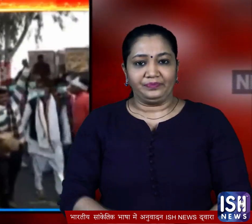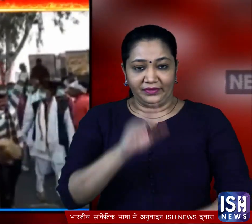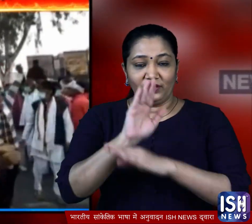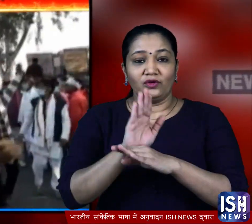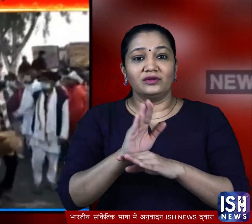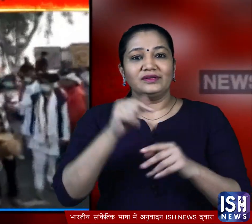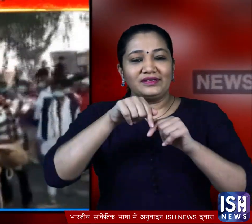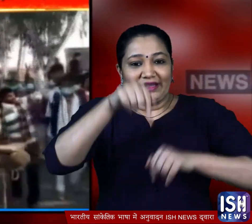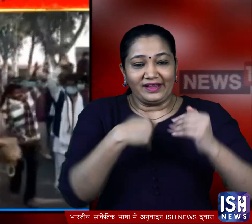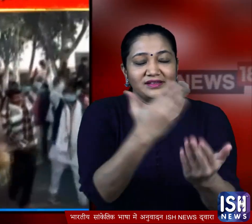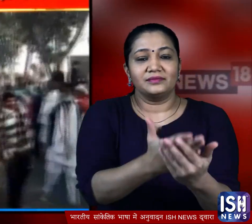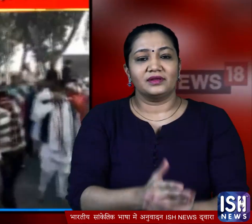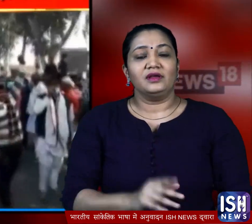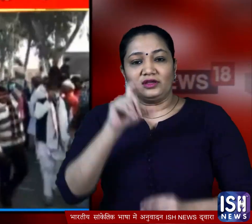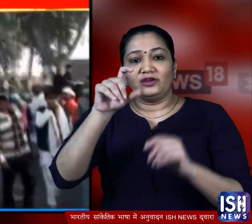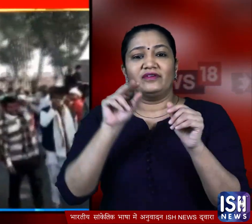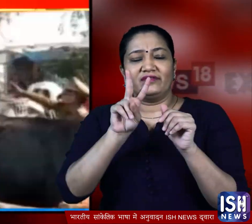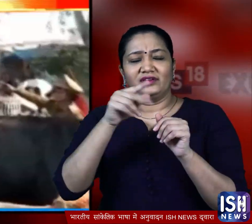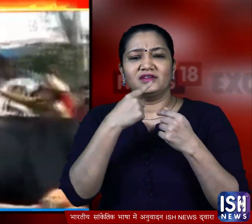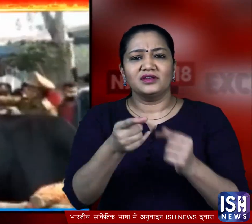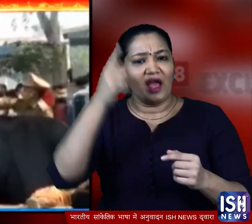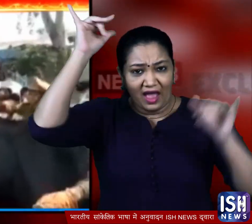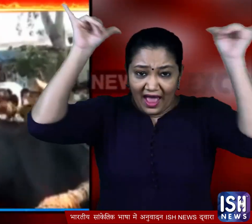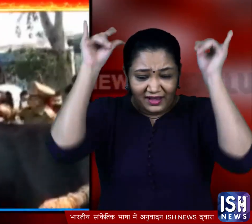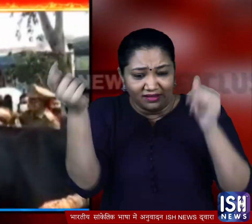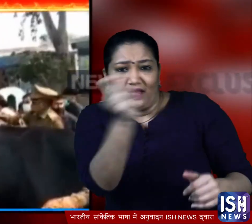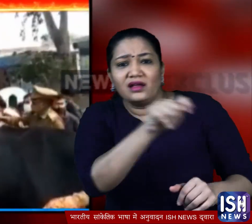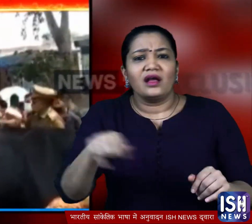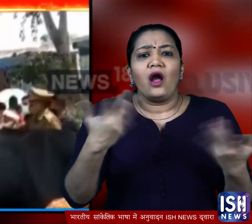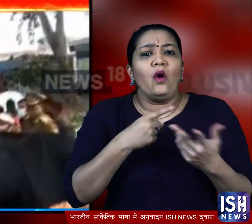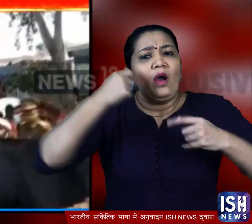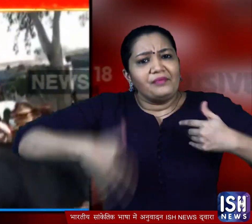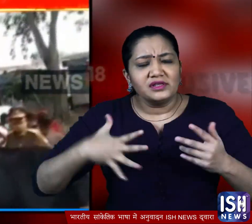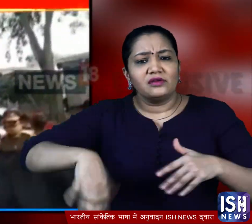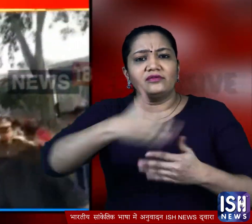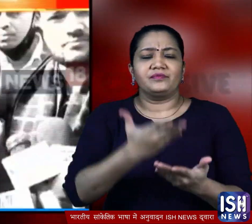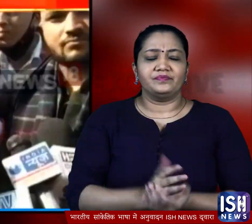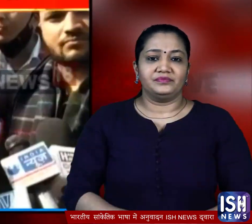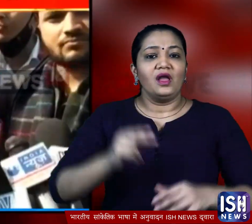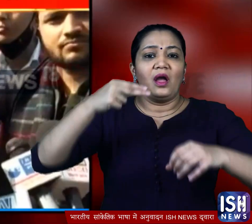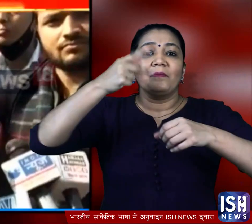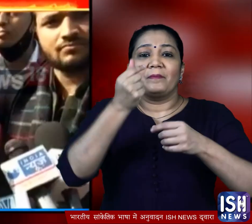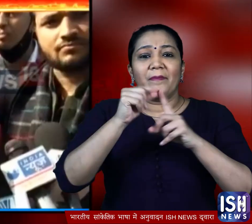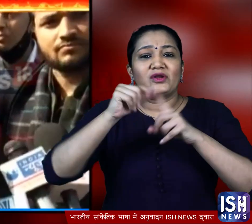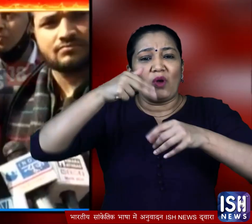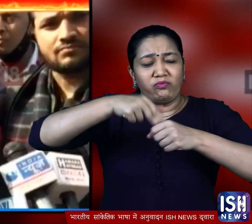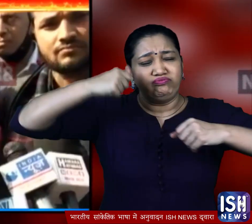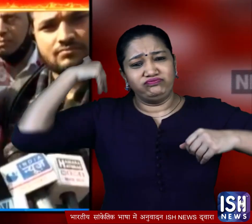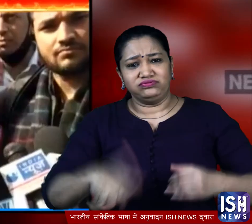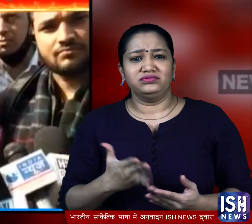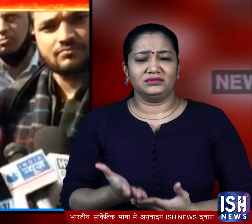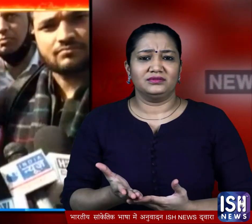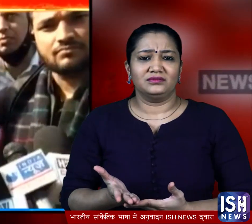वहीं कांग्रेस की टिकट पर चुनाव लड़ रही छवि वार्ष्णेय ने बैलगाड़ी पर आने के लिए बढ़ती महंगाई का हवाला दिया। पेट्रोल इतना महंगा हो गया